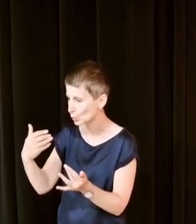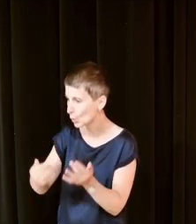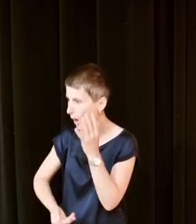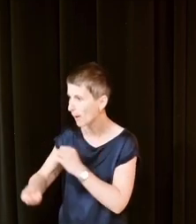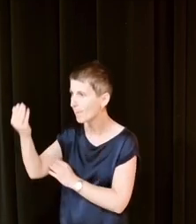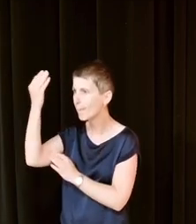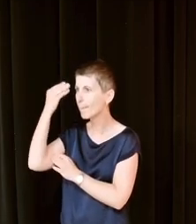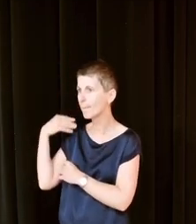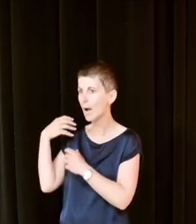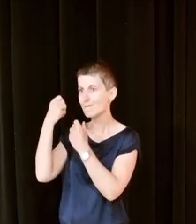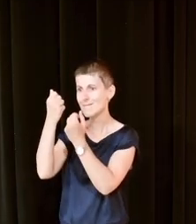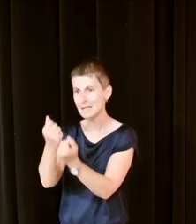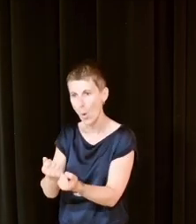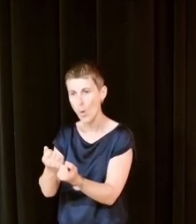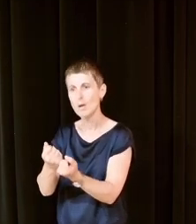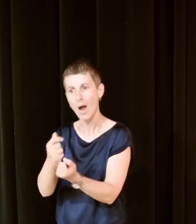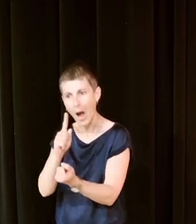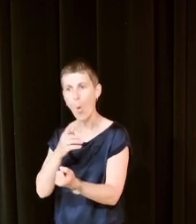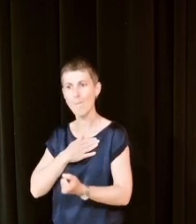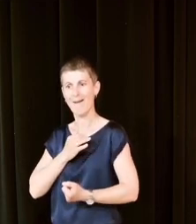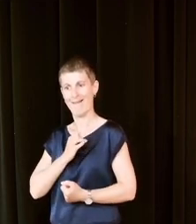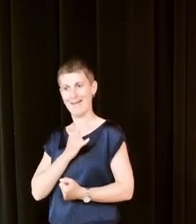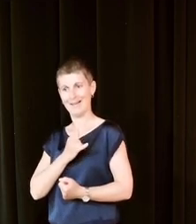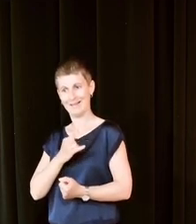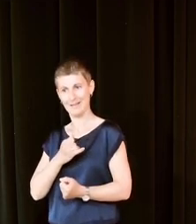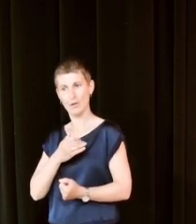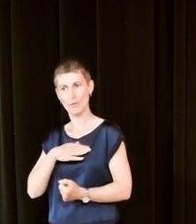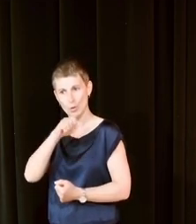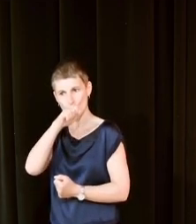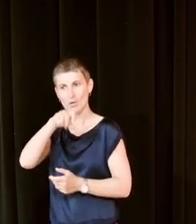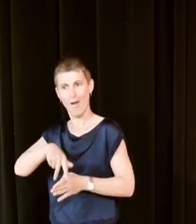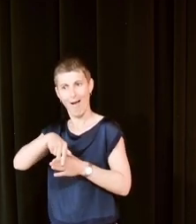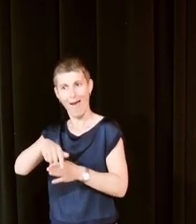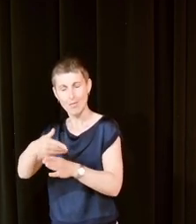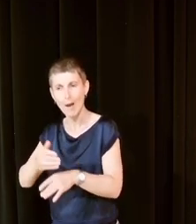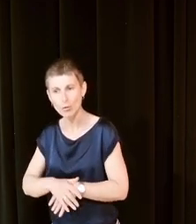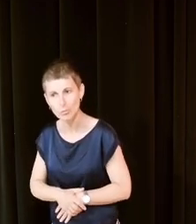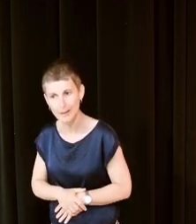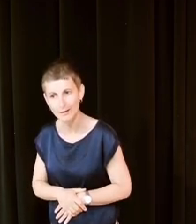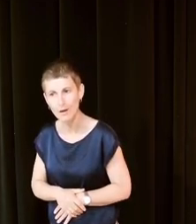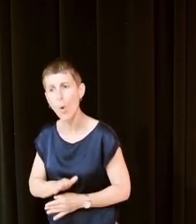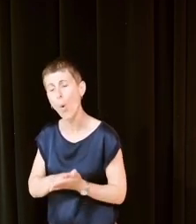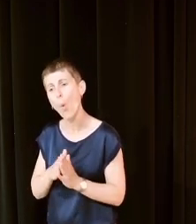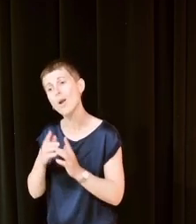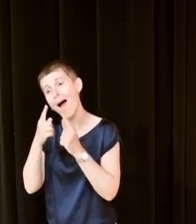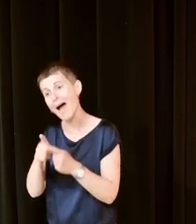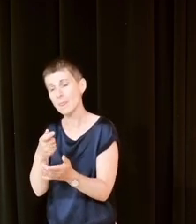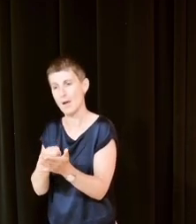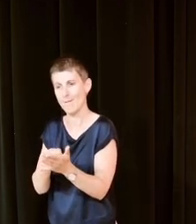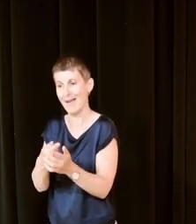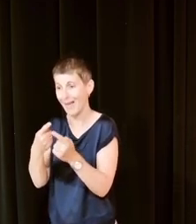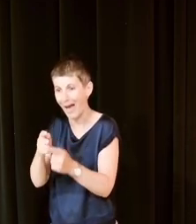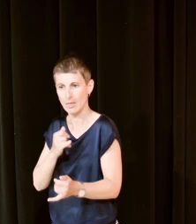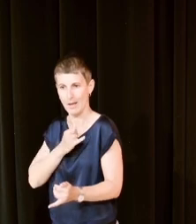hervorzuholen, was eben zu mir gehört. Oder eben bietet den Menschen die Möglichkeit, an ihre Werte und ihre Identität zu